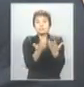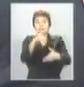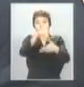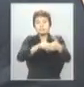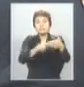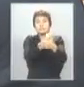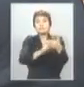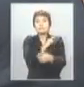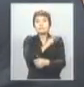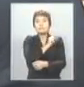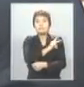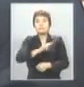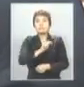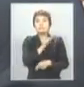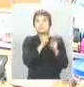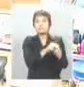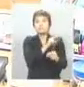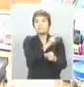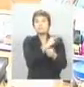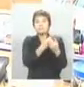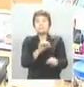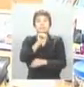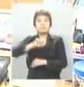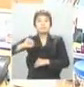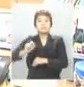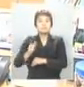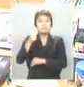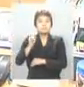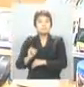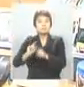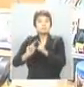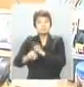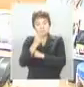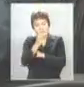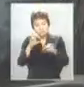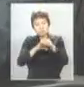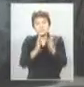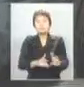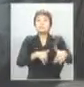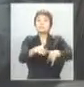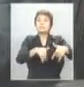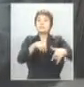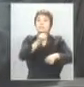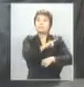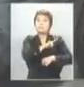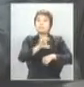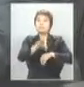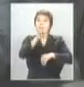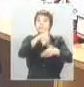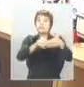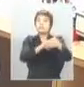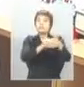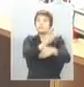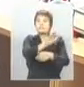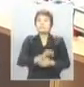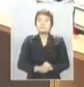าที่ของกกต.ส่วนการได้ส.ส.ที่มีคุณภาพต้องอยู่ที่การพิจารณาของประชาชนกกต.กำหนดกรอบปฏิ